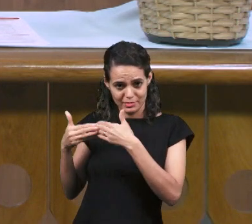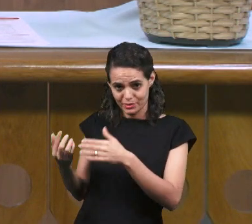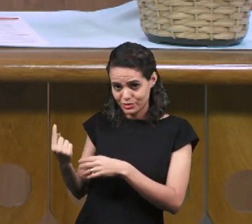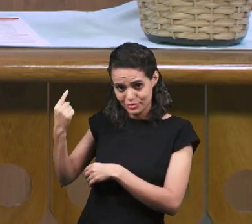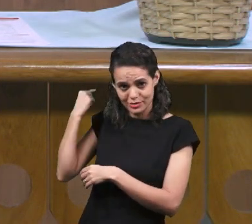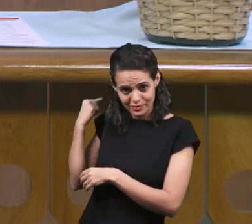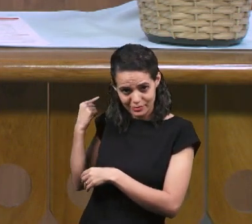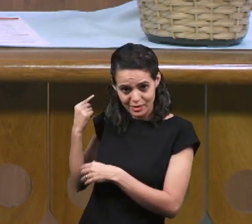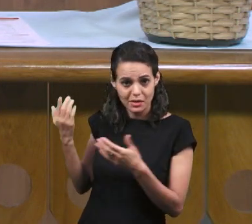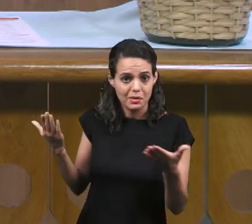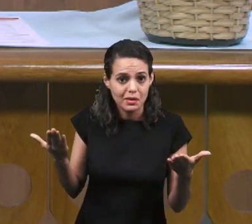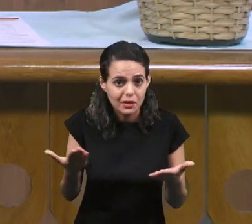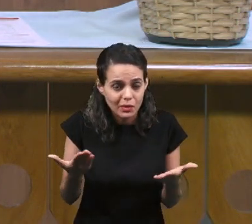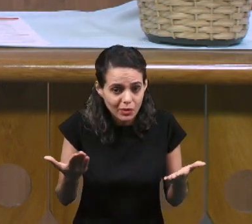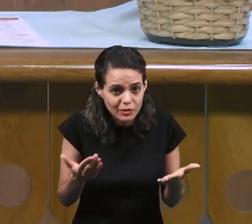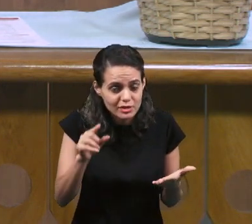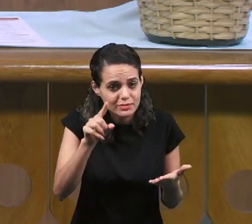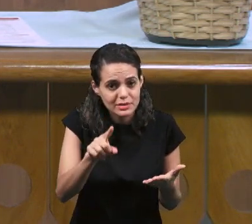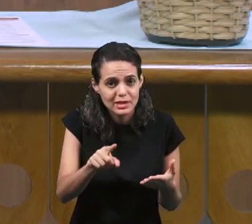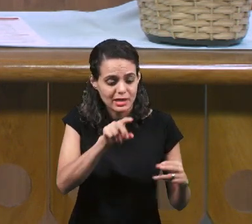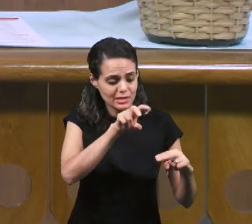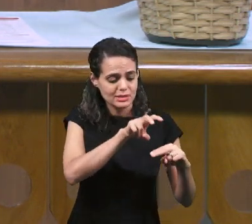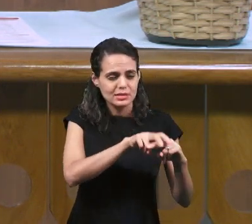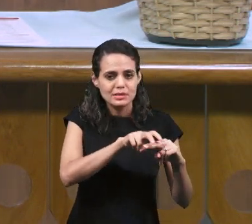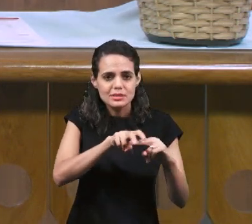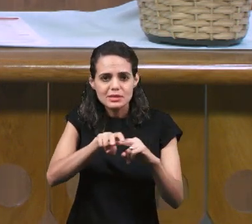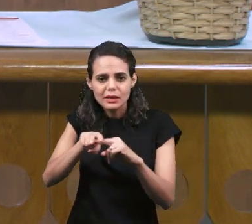sœurs une fois par semaine, c'est pas tous les jours.